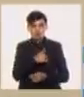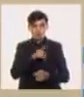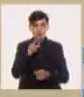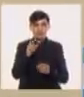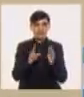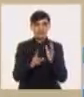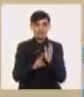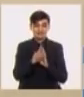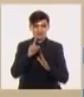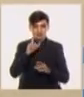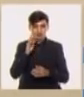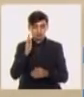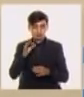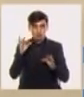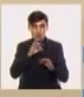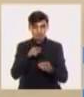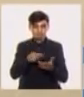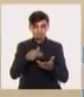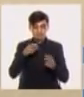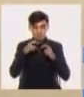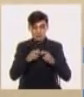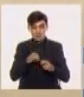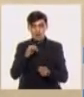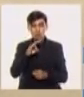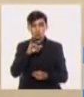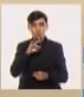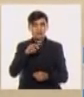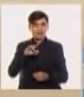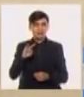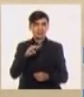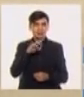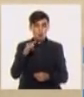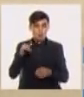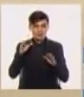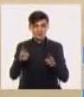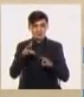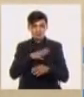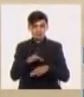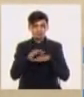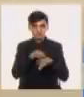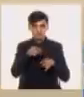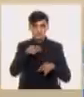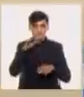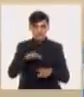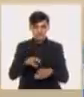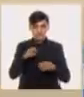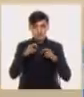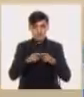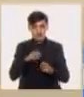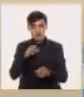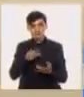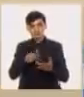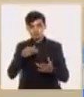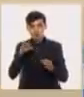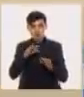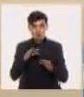понедельника. Мобильные центры тестирования перевезут сюда с Нур-Улутау, где оставили прием только для юрлиц. Анализы можно будет сдать,